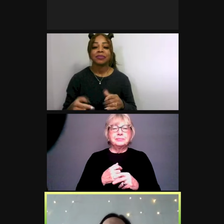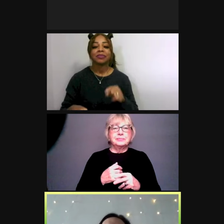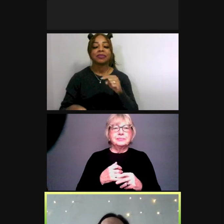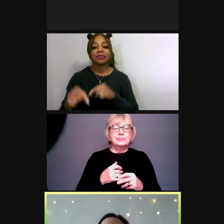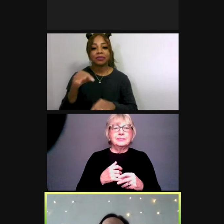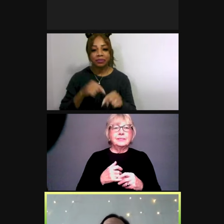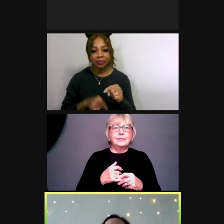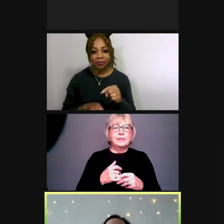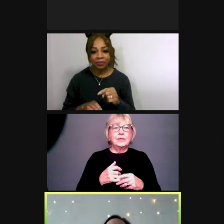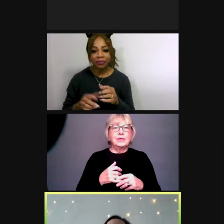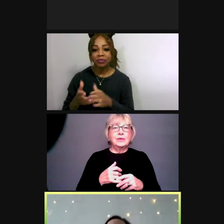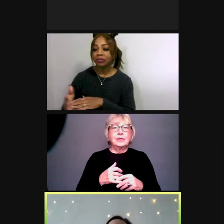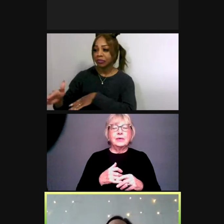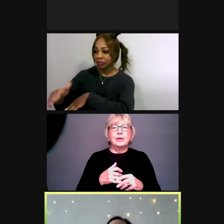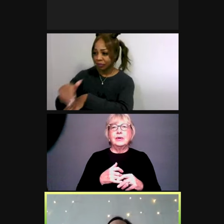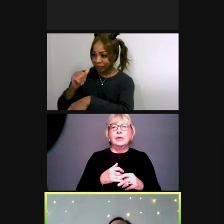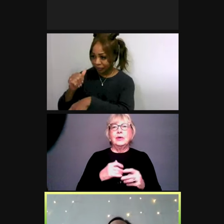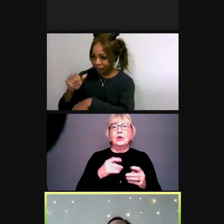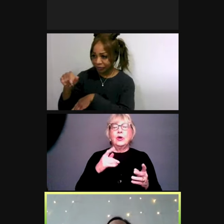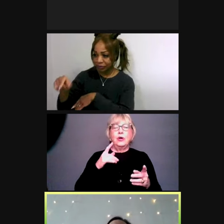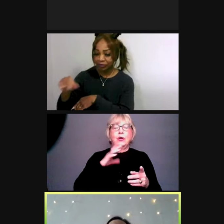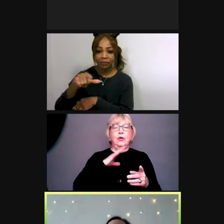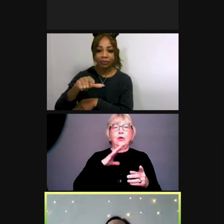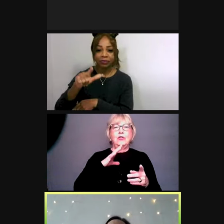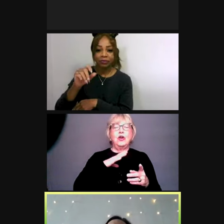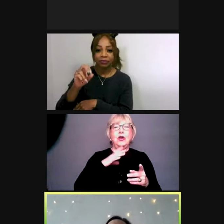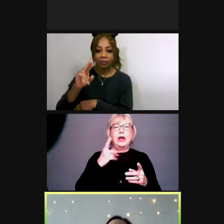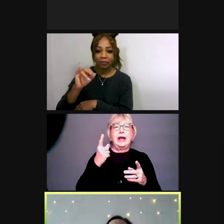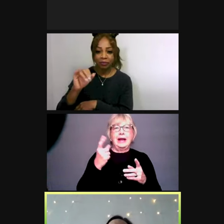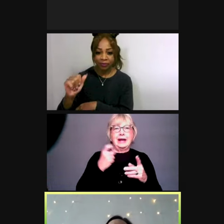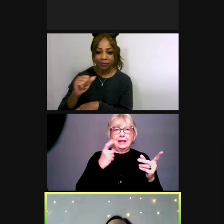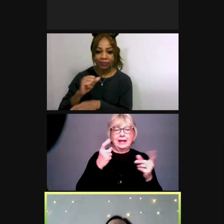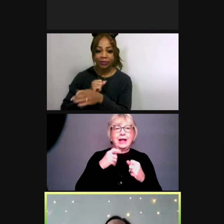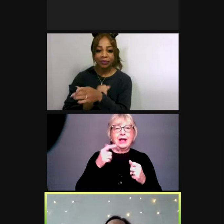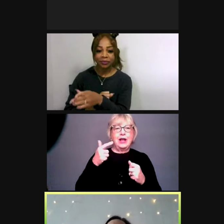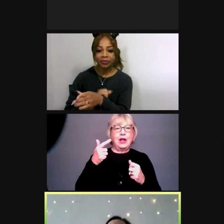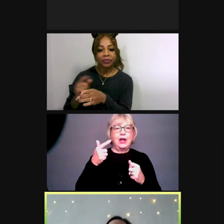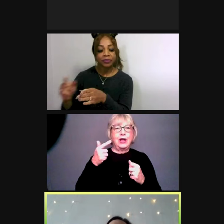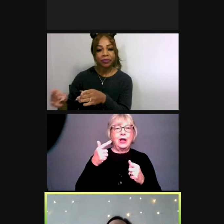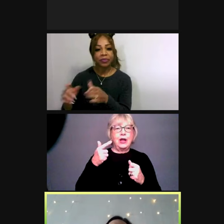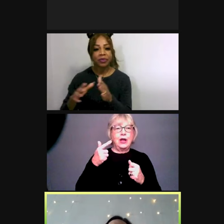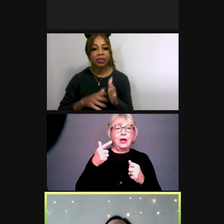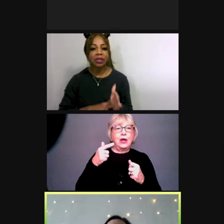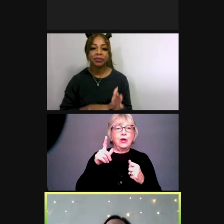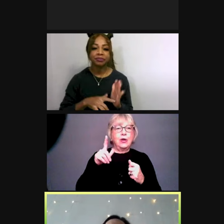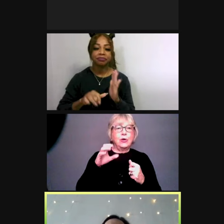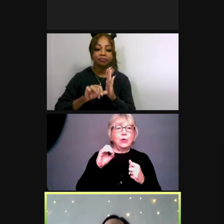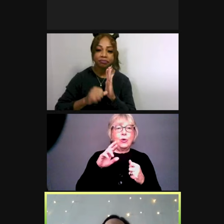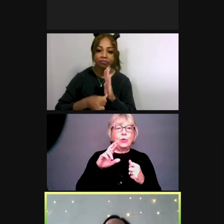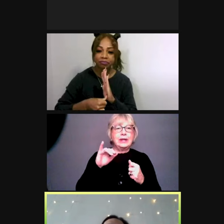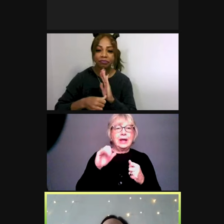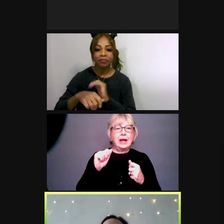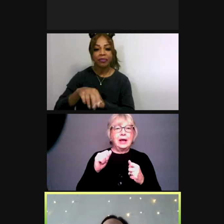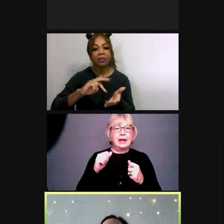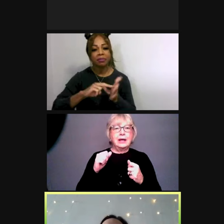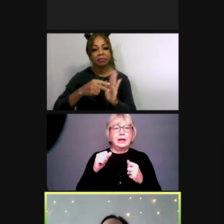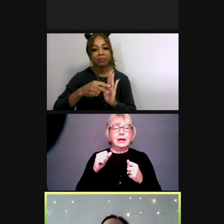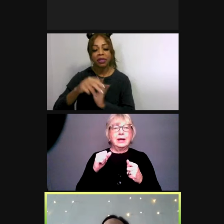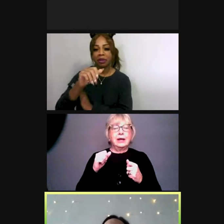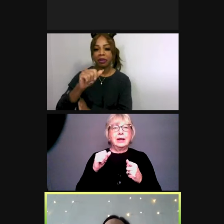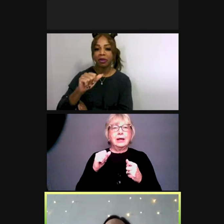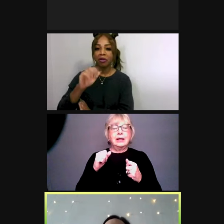disais, on a réinvité Gloria et cette fois, elle a